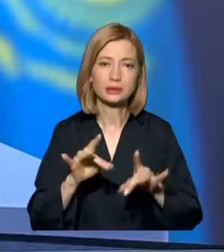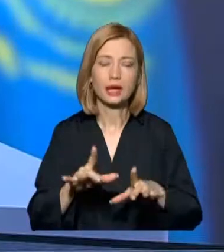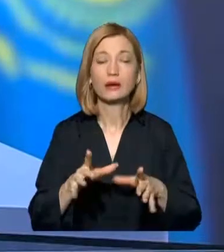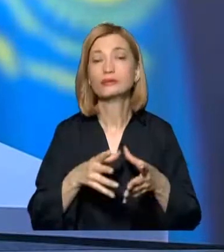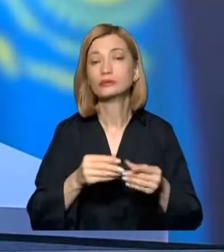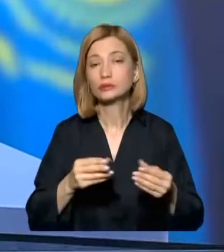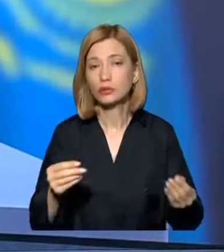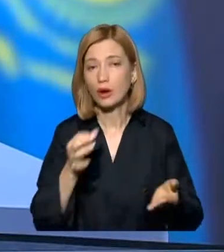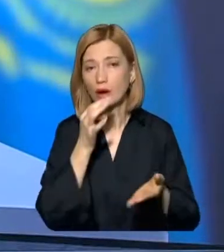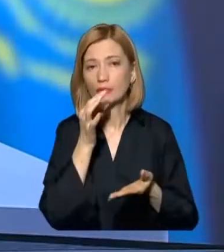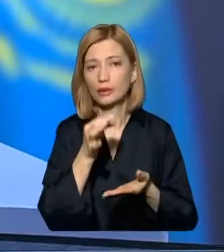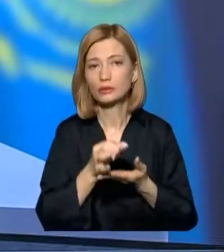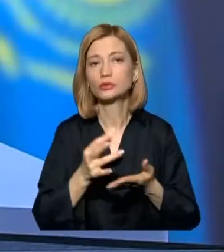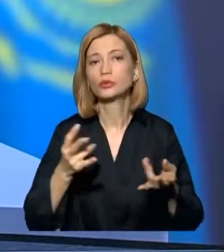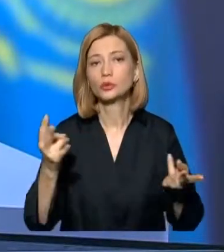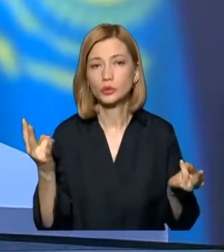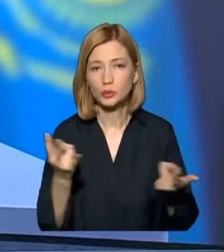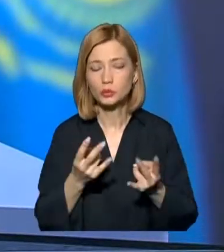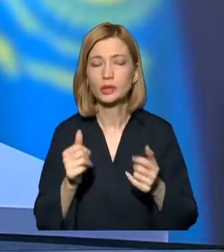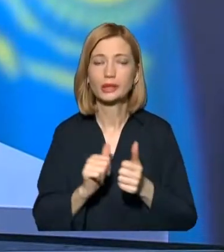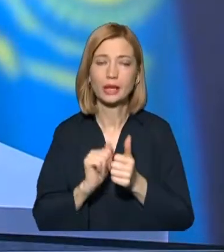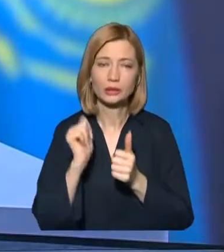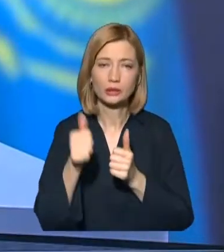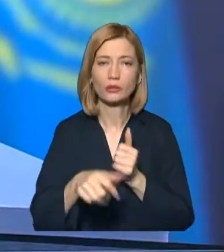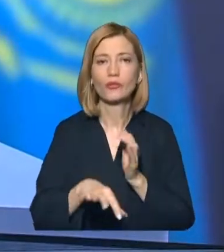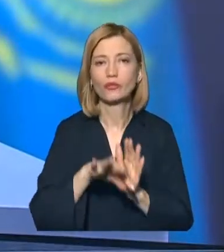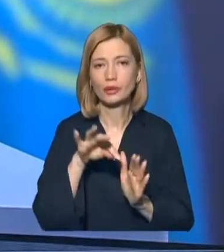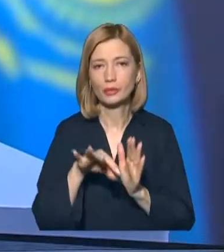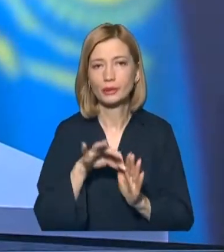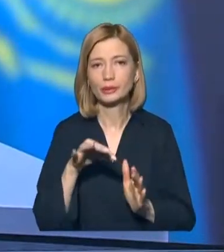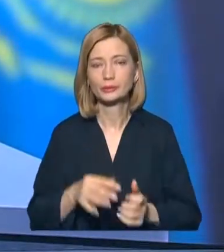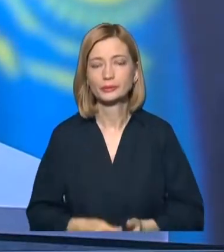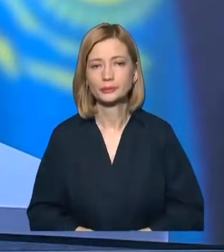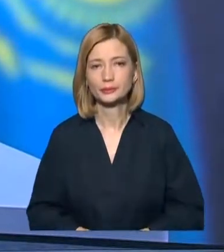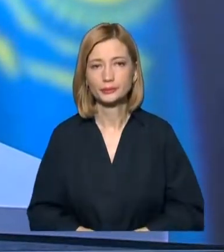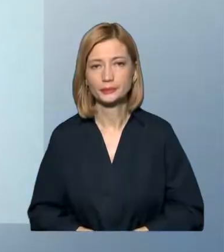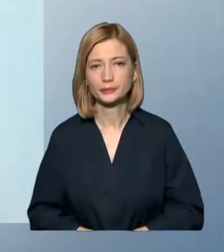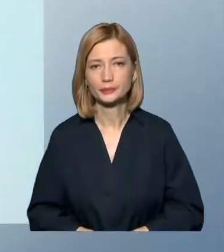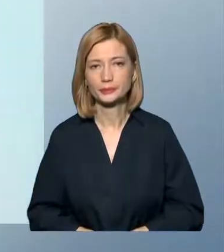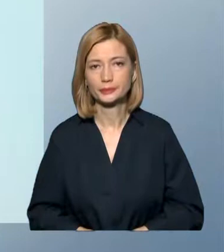высказывались о необходимости проведения досрочных выборов.